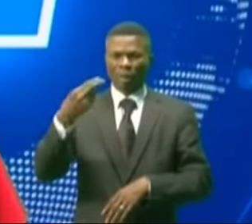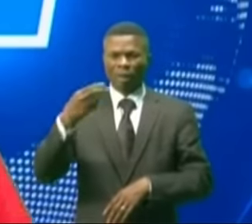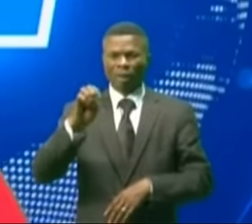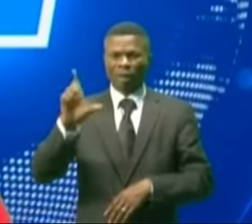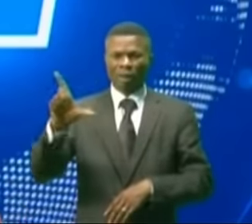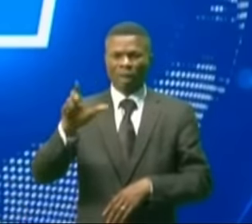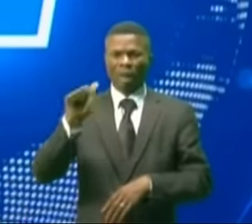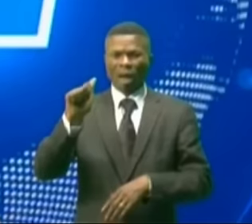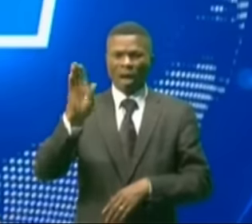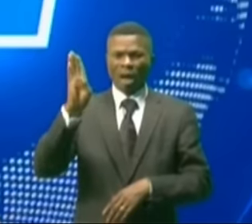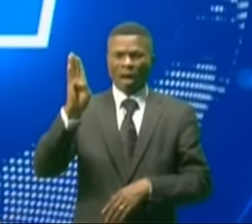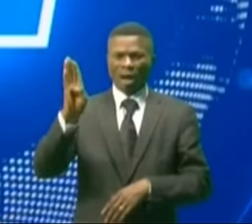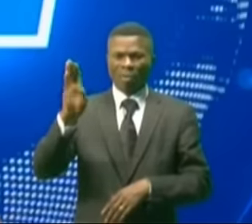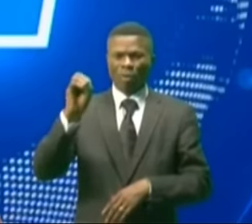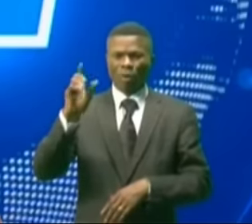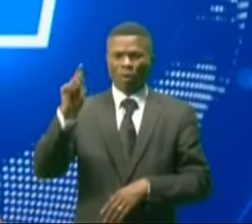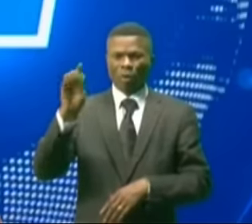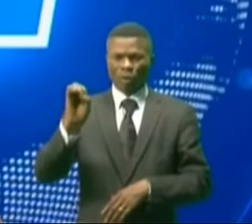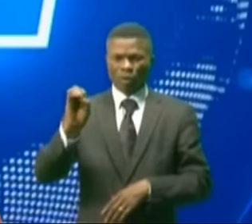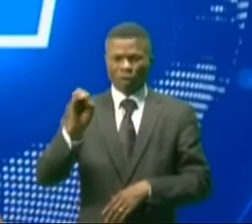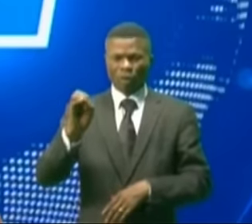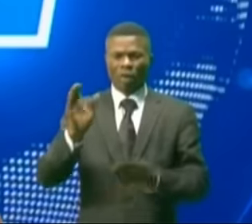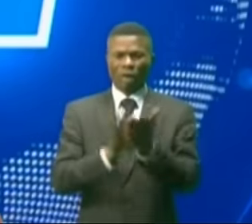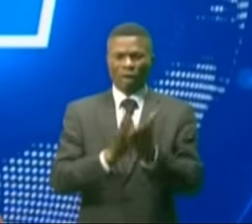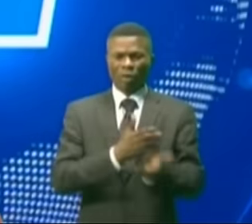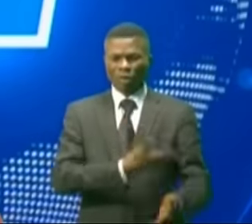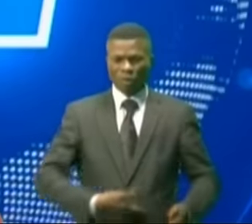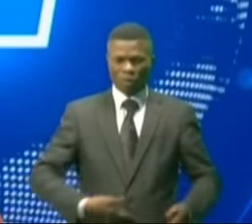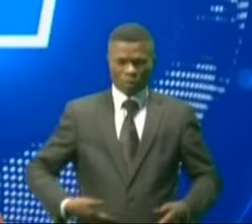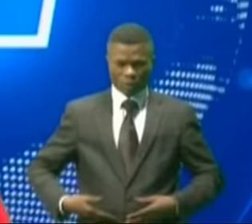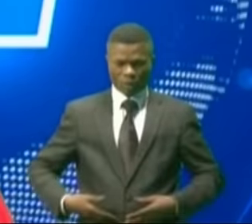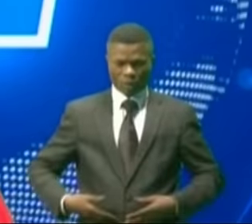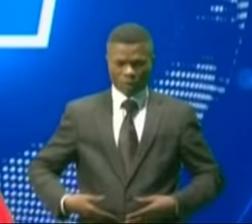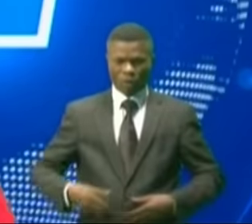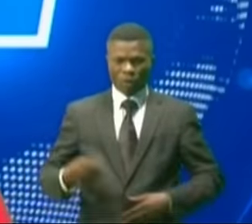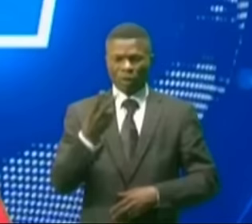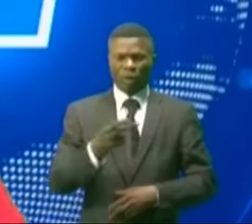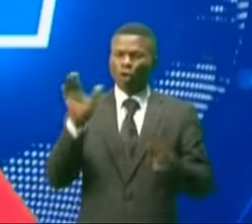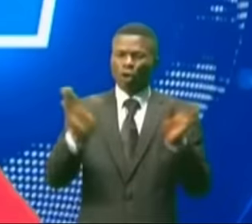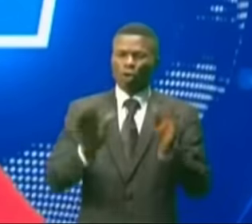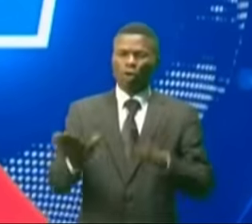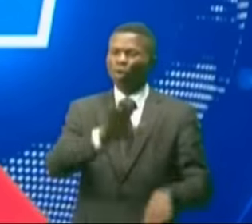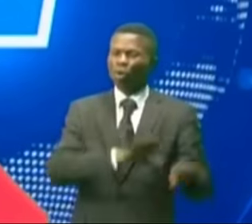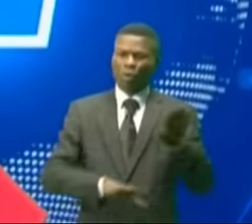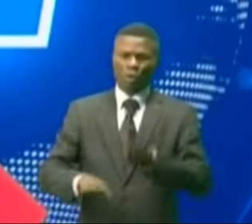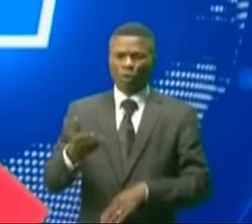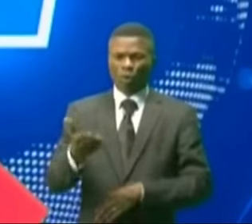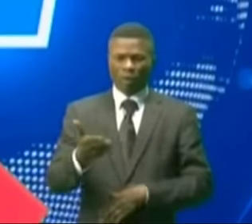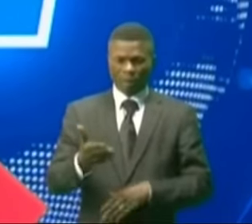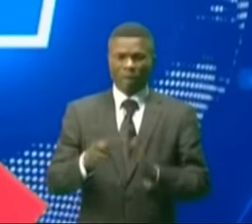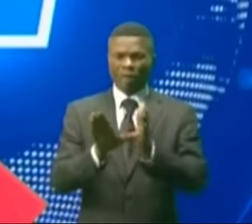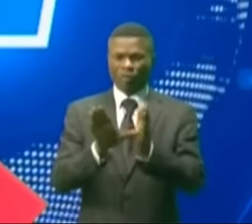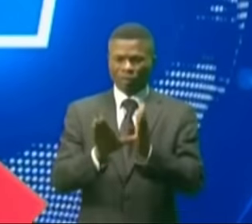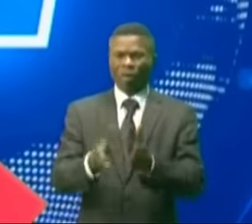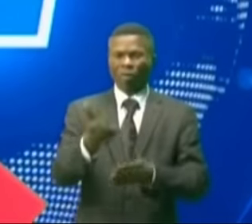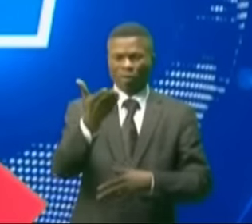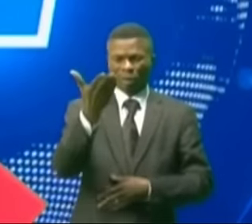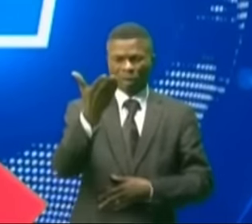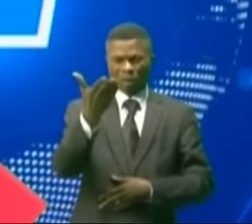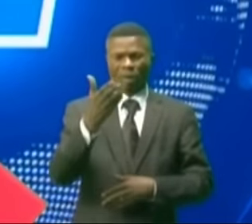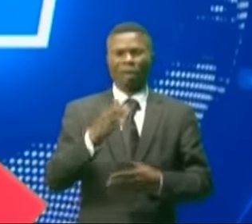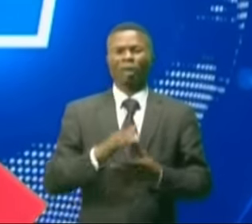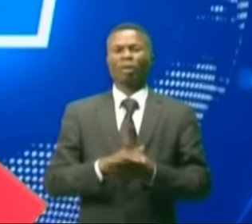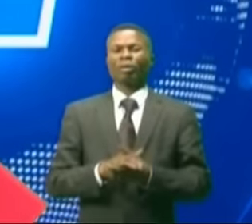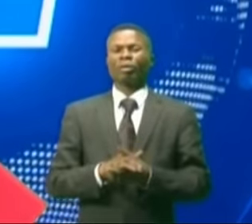du lycée Ndaoui et Ndona Didiofa, a reçu les derniers hommages mérités. Suivez les détails avec